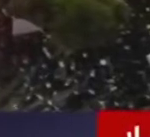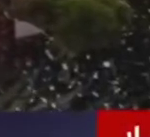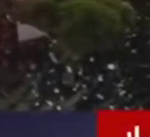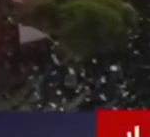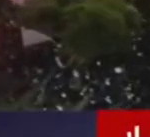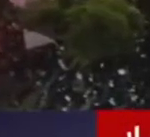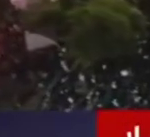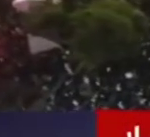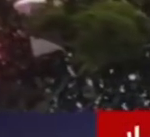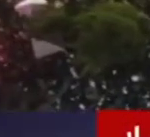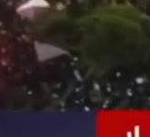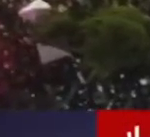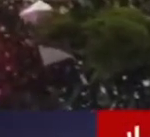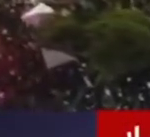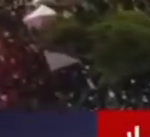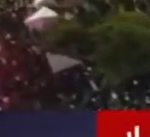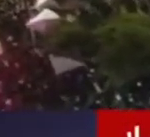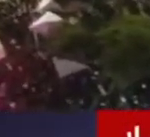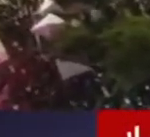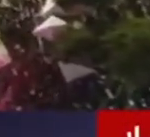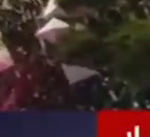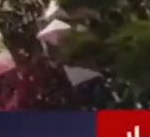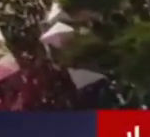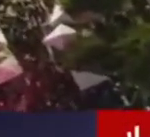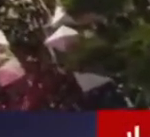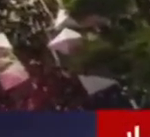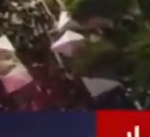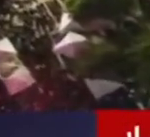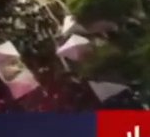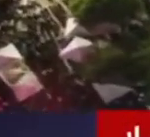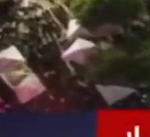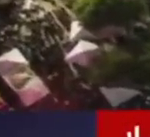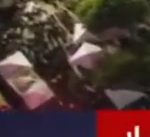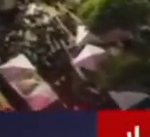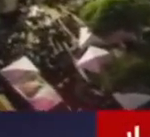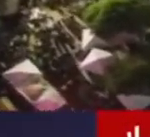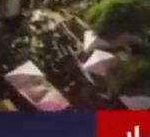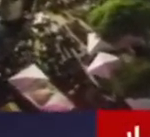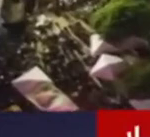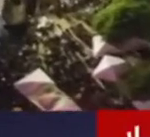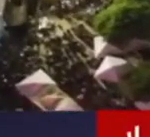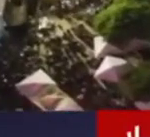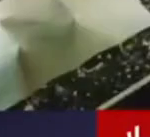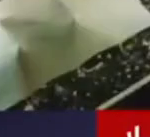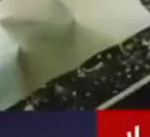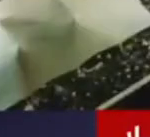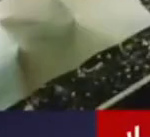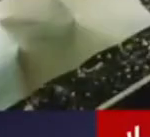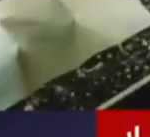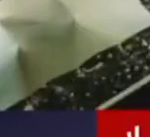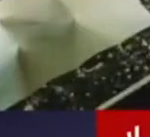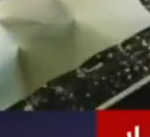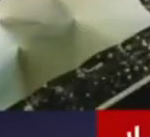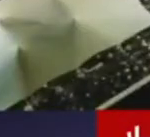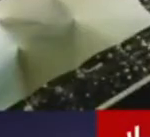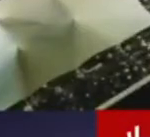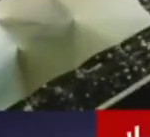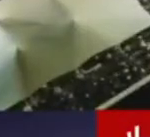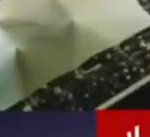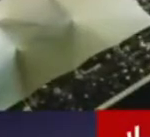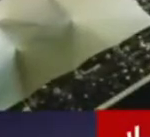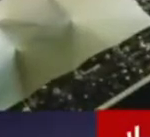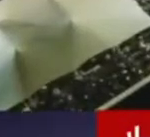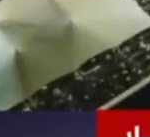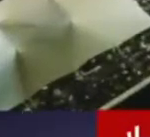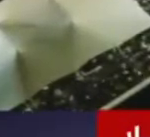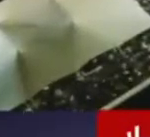اجابه لكل من سال ان كان جيشنا جاهزا ولكل من شكك بجيل